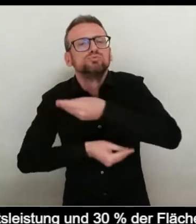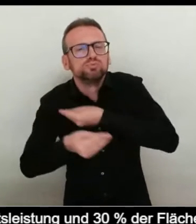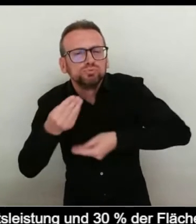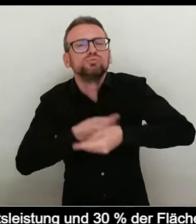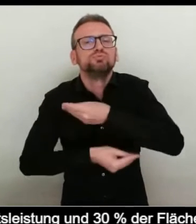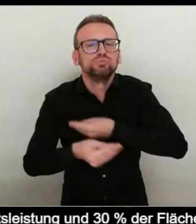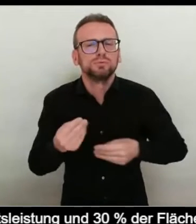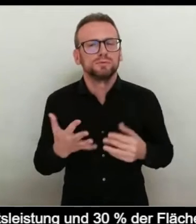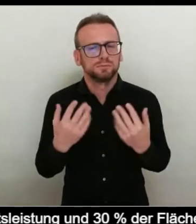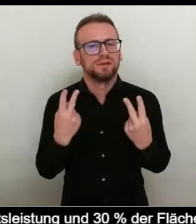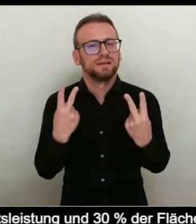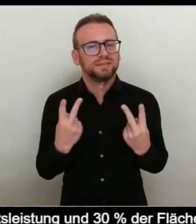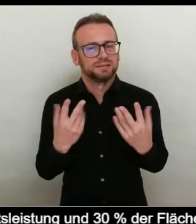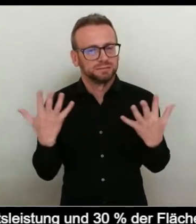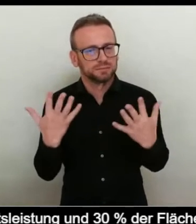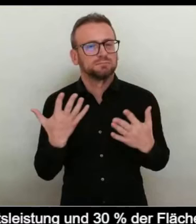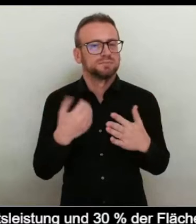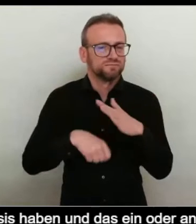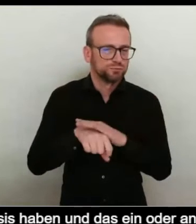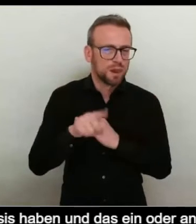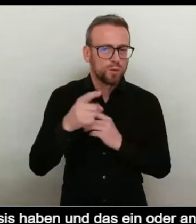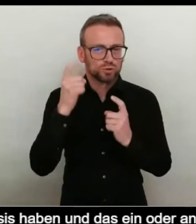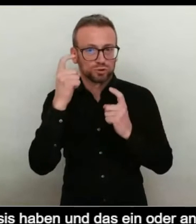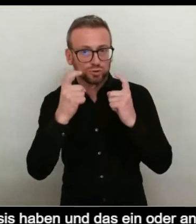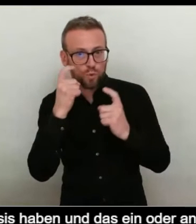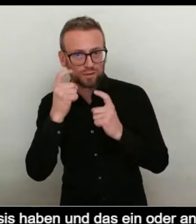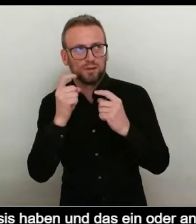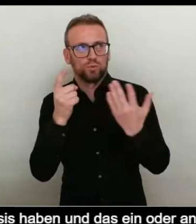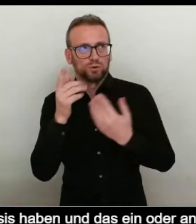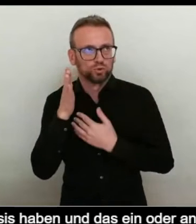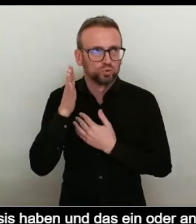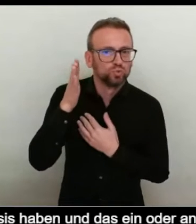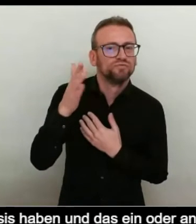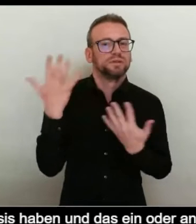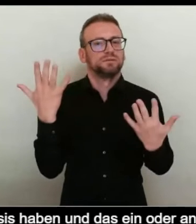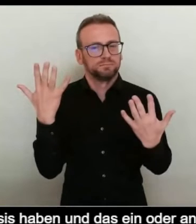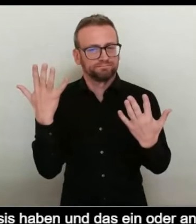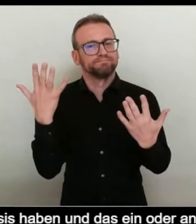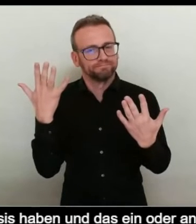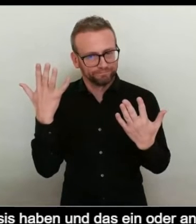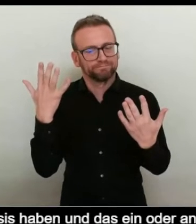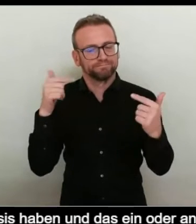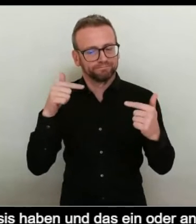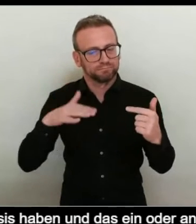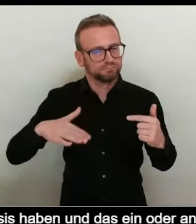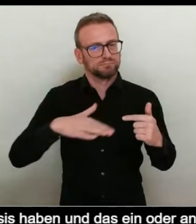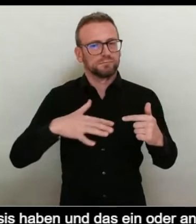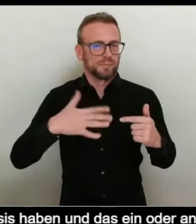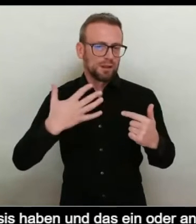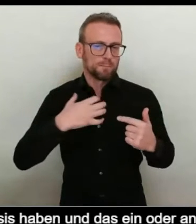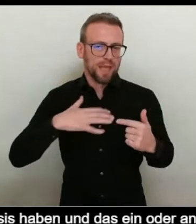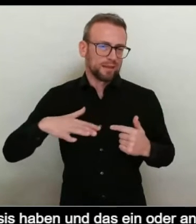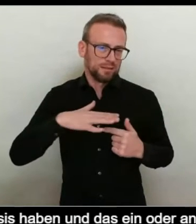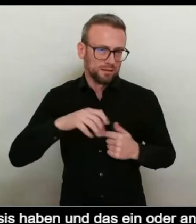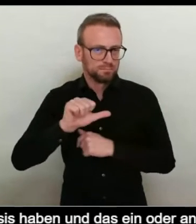macht uns dieses Thema die größte Sorge, weil es sowohl für die sozialen Härten im Land entstehen kann, als auch für die wirtschaftliche Situation. Unser Eindruck